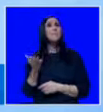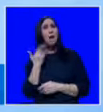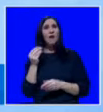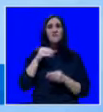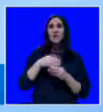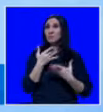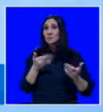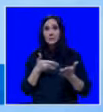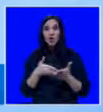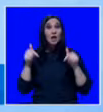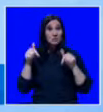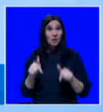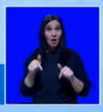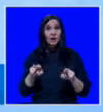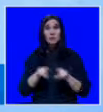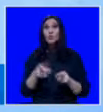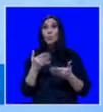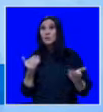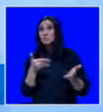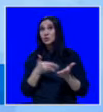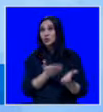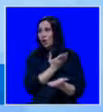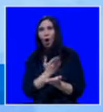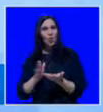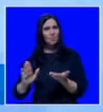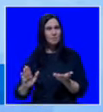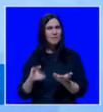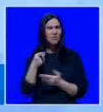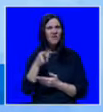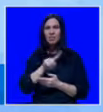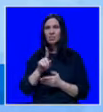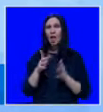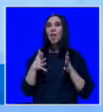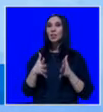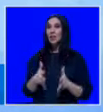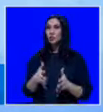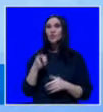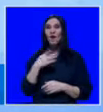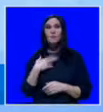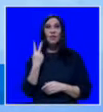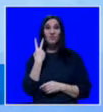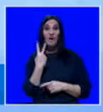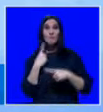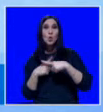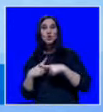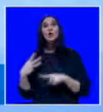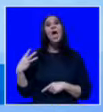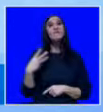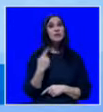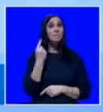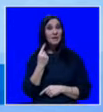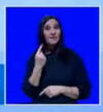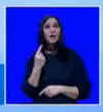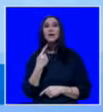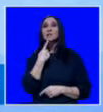безпричинно и сега също така безпричинно ги отменяме. Това не е лошо. Това има два положителни ефекта. Първия е